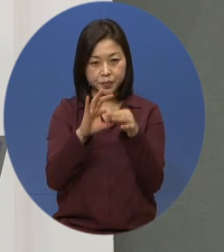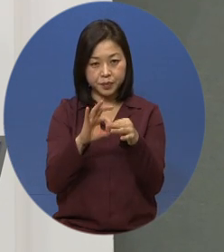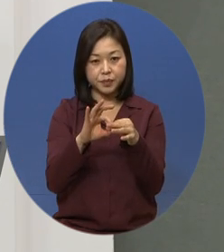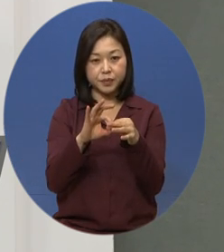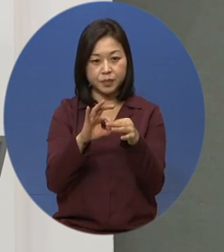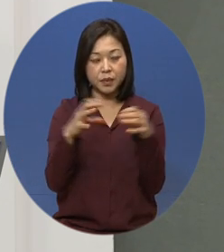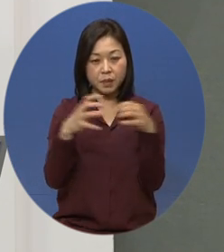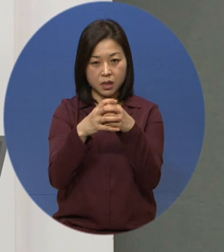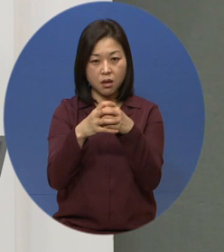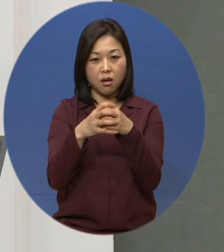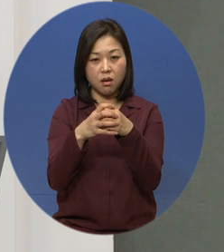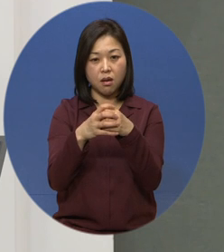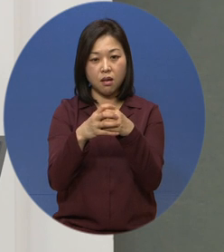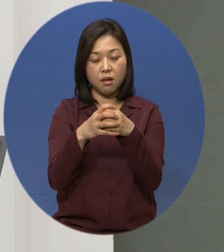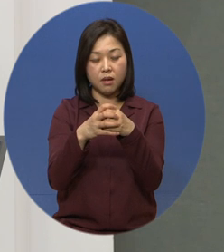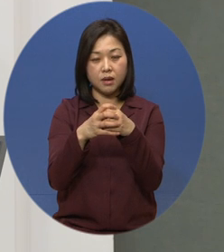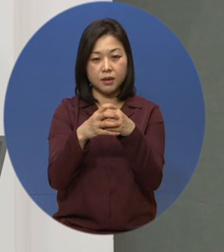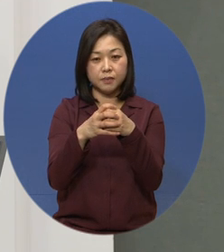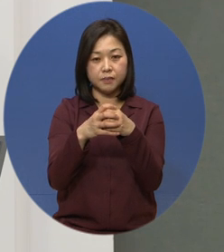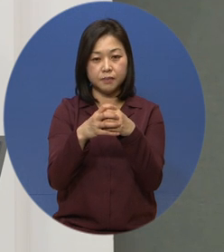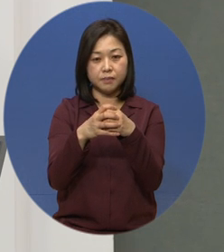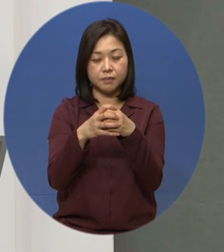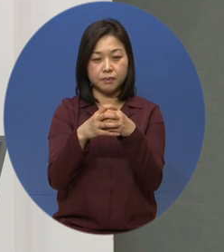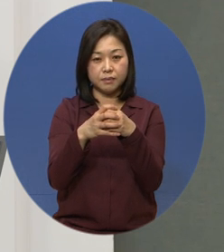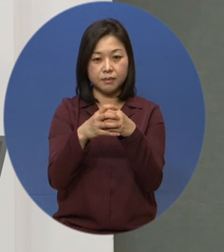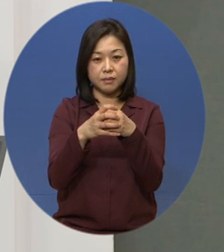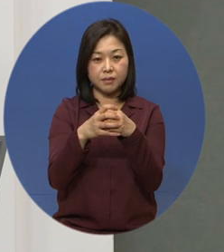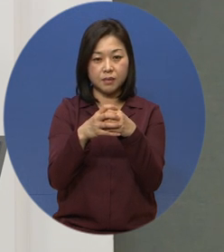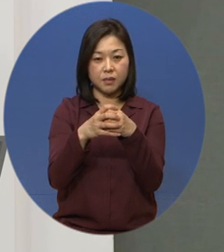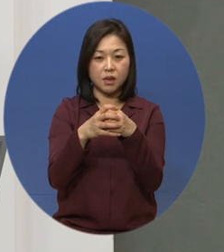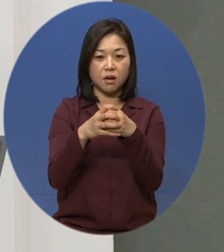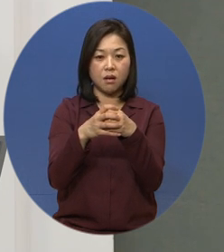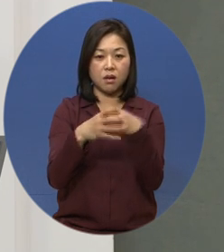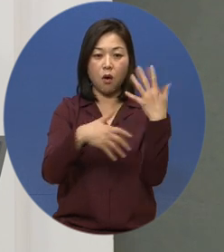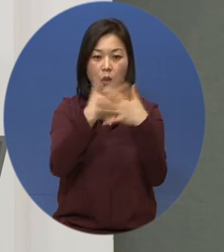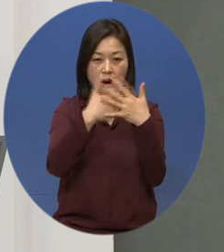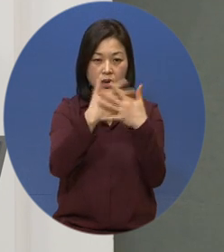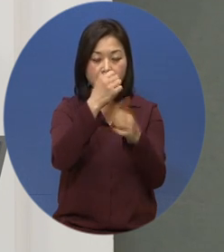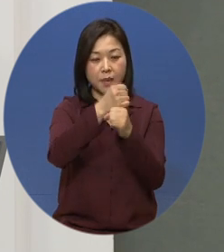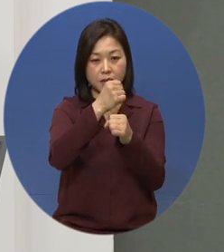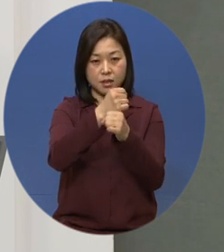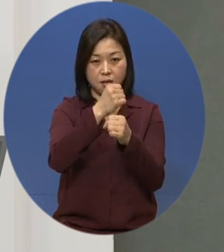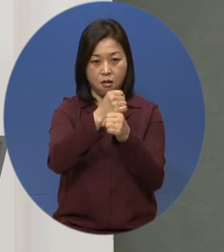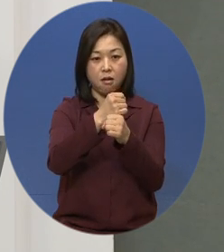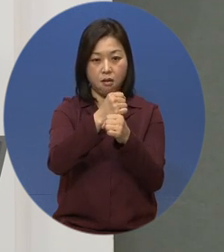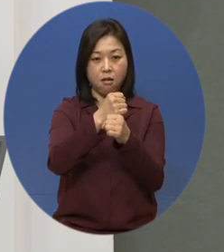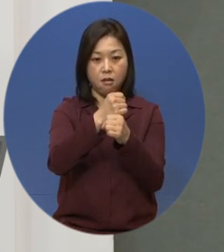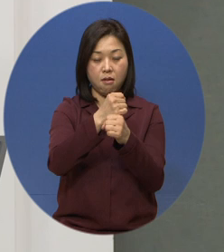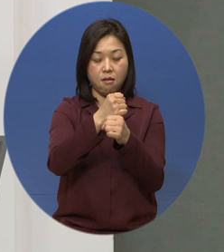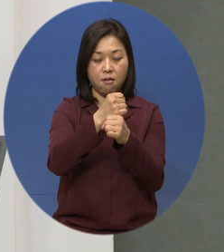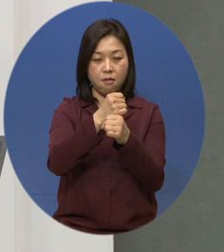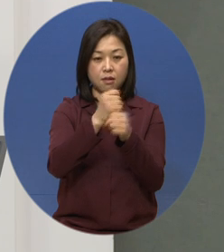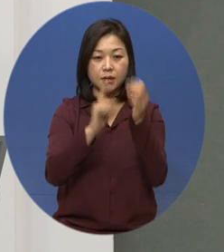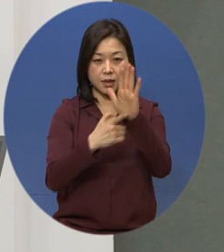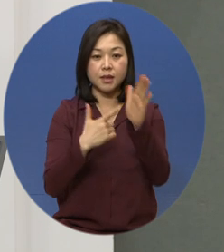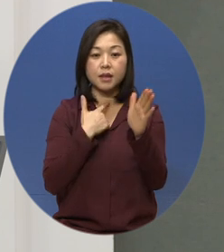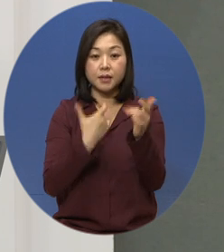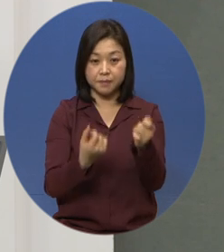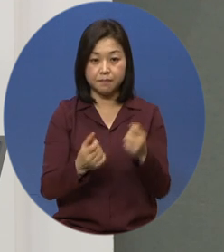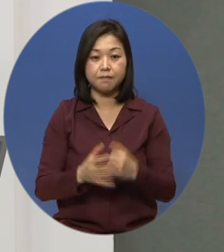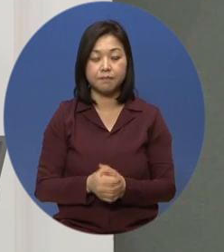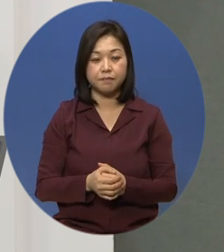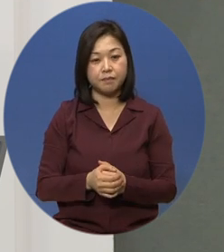접목을 해서 에 또한 작품으로 금 영화 를 연기했다 고 하는데 2